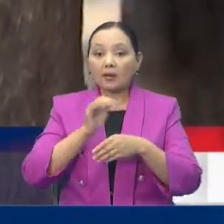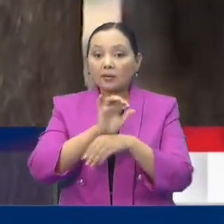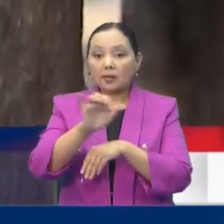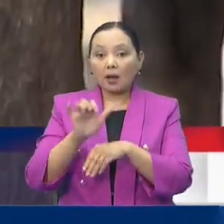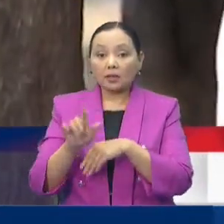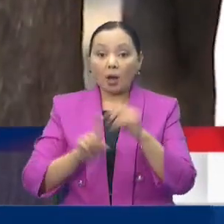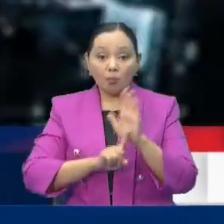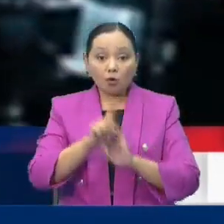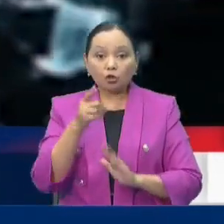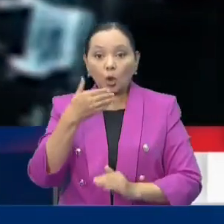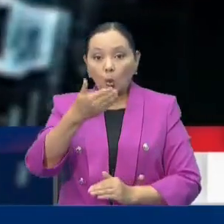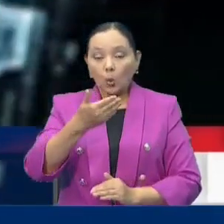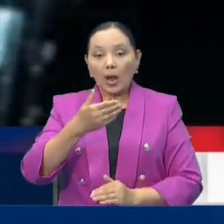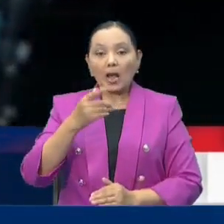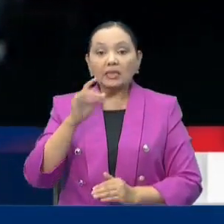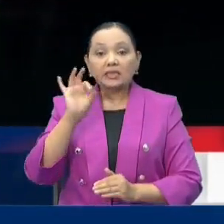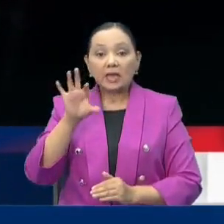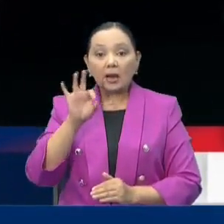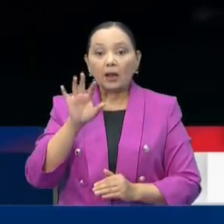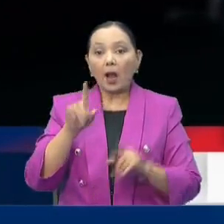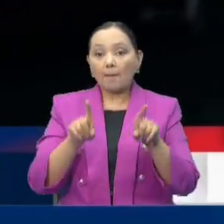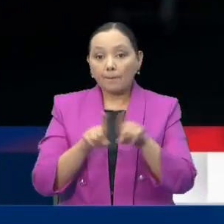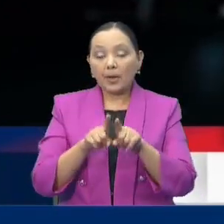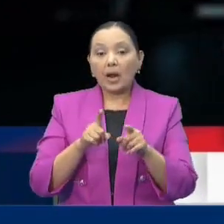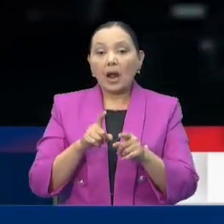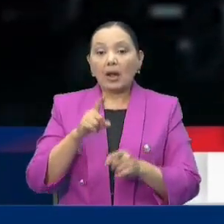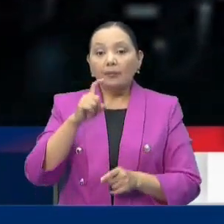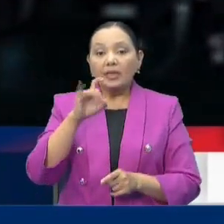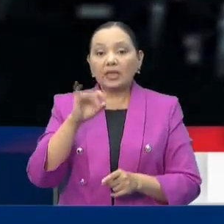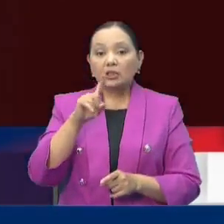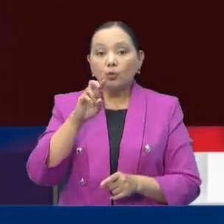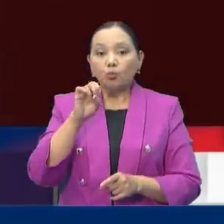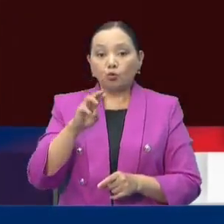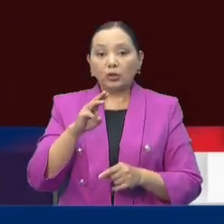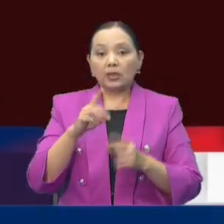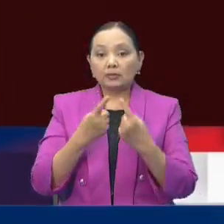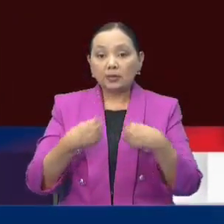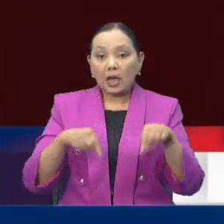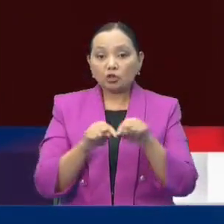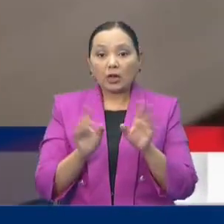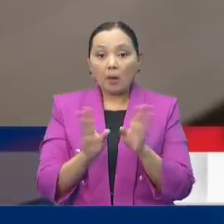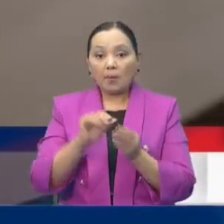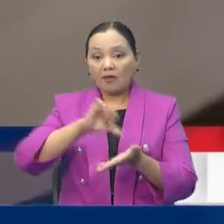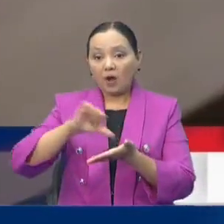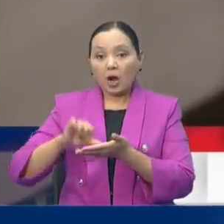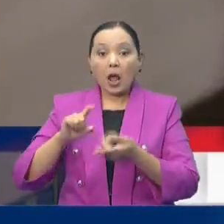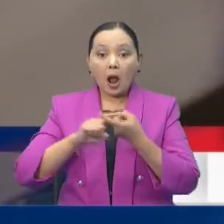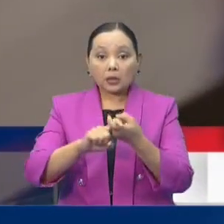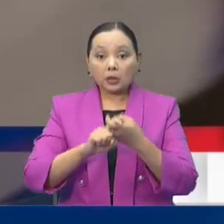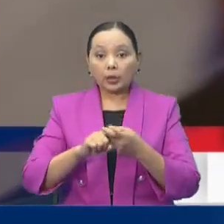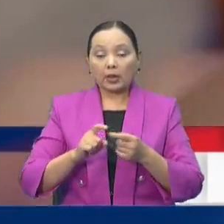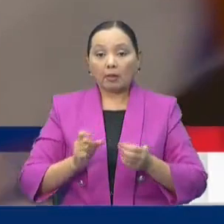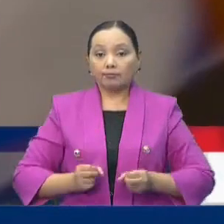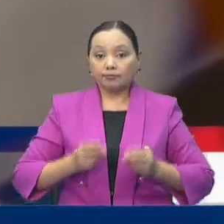boshlaydi. Shuningdek, u Telegram messenjerida ham Hizbut Tahrir terroristik tashkiloti vakillari bilan aloqa o'rnatib,